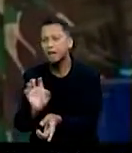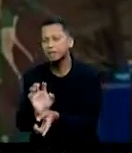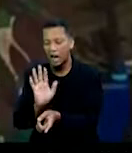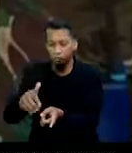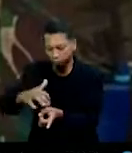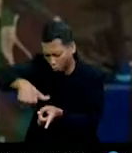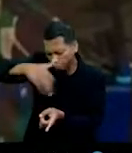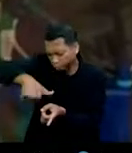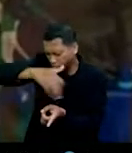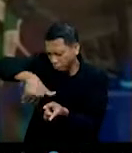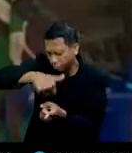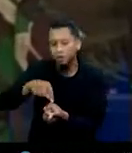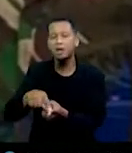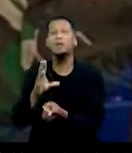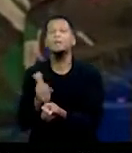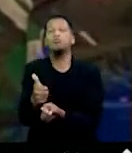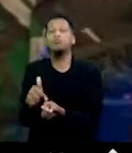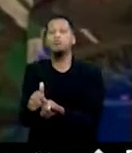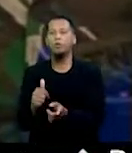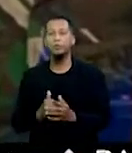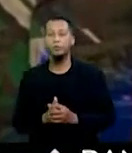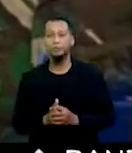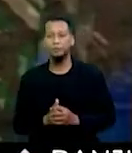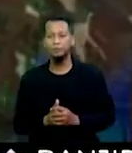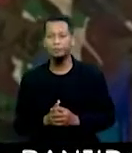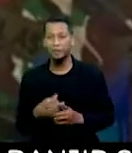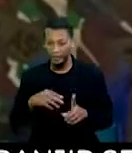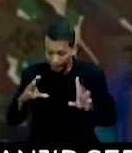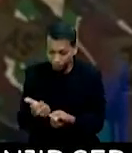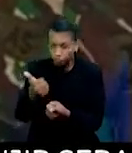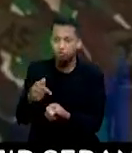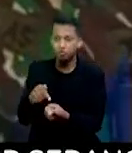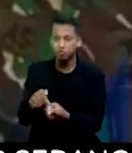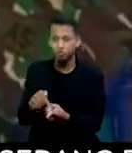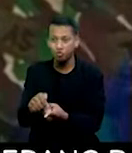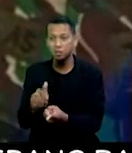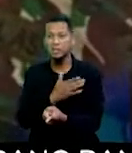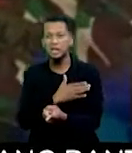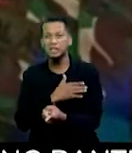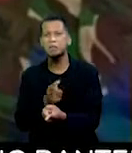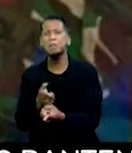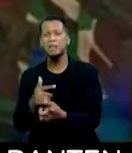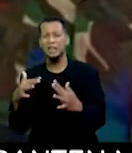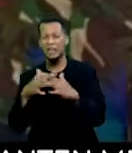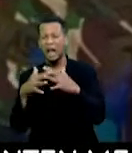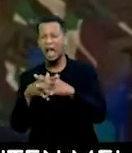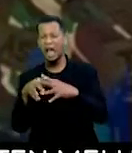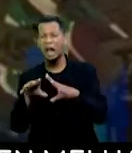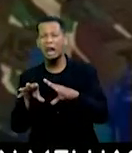situ. Ternyata memang kami menemukan memang baru tanah itu labil. Ancaman